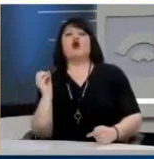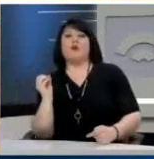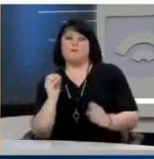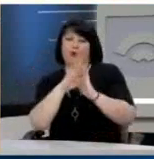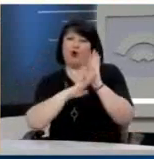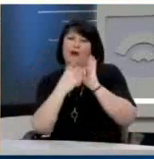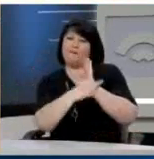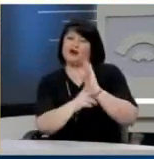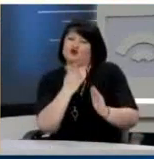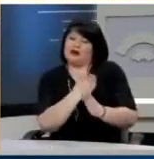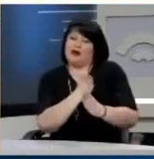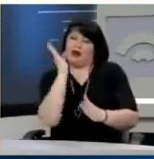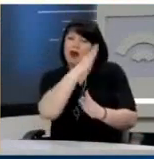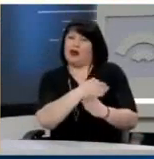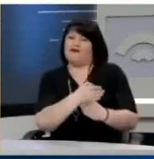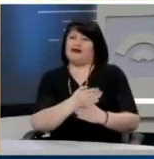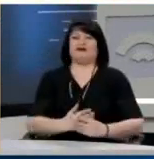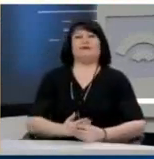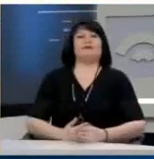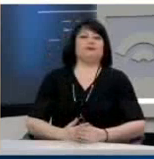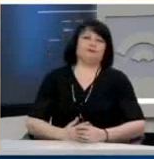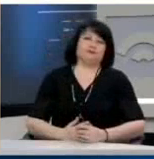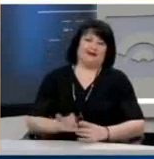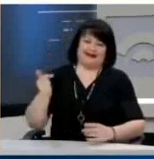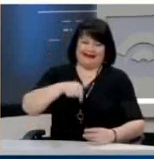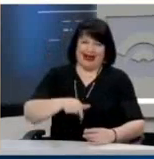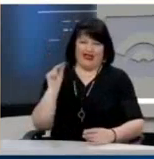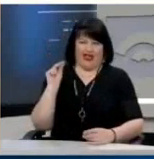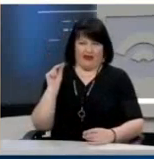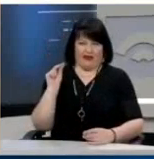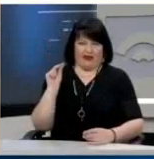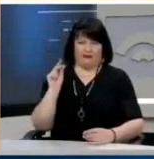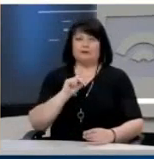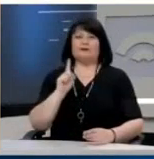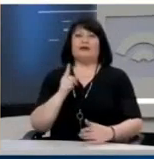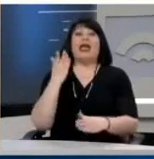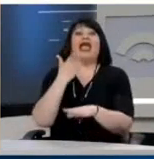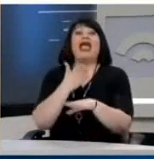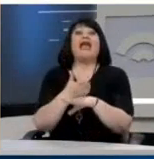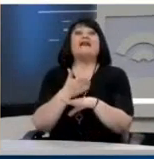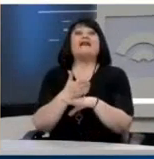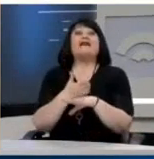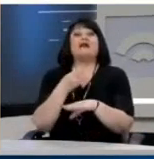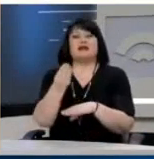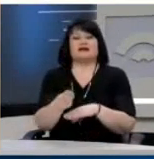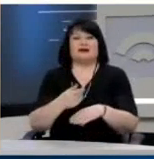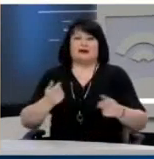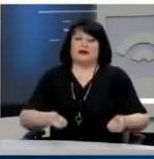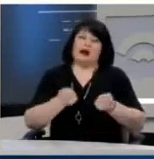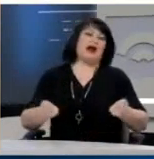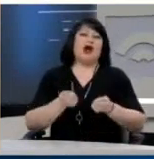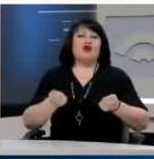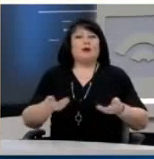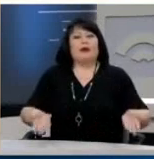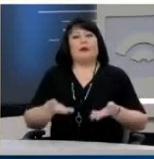εμείς σήμερα δεν ερχόμαστε να υποσχεθούμε, αλλά να εγγυηθούμε, να υλοποιήσουμε